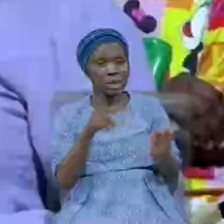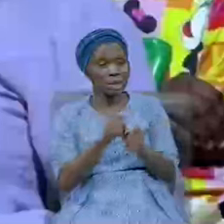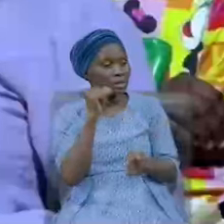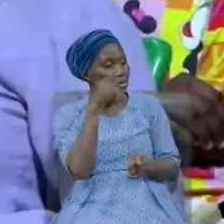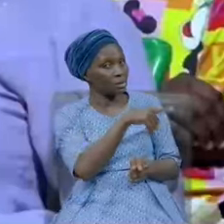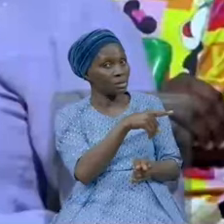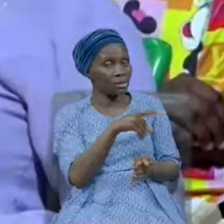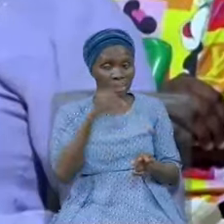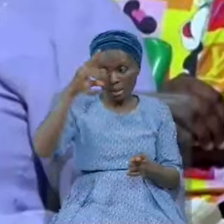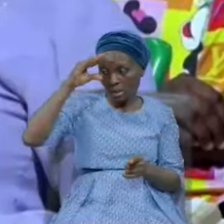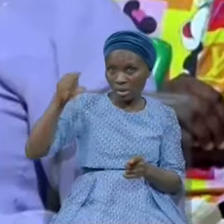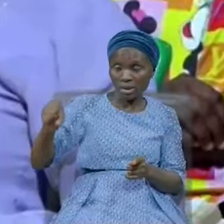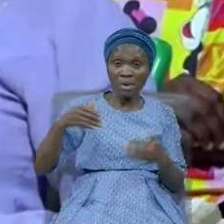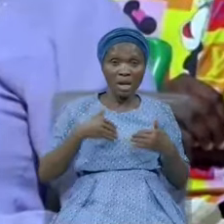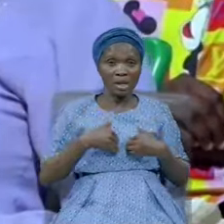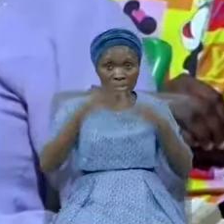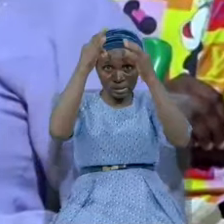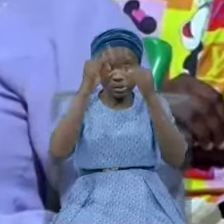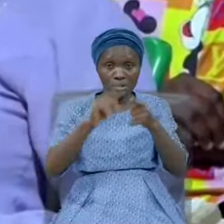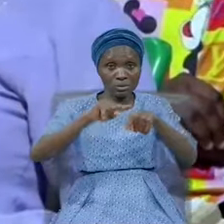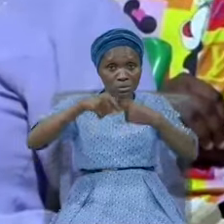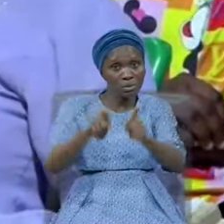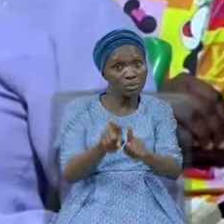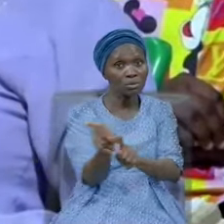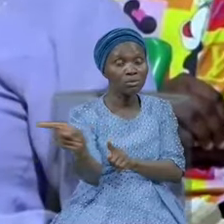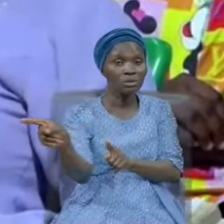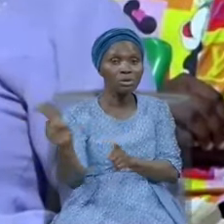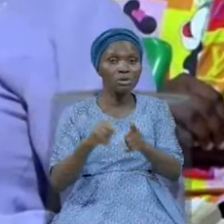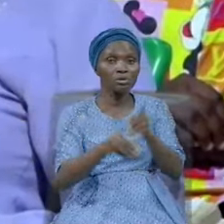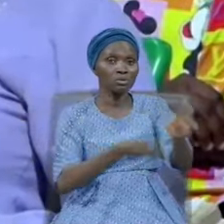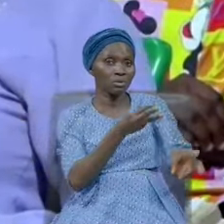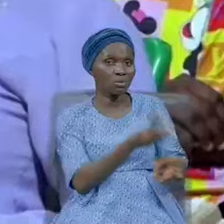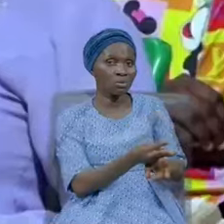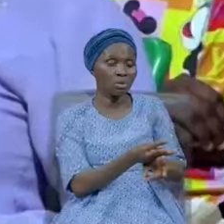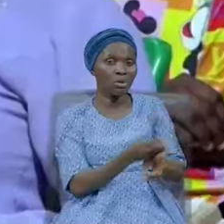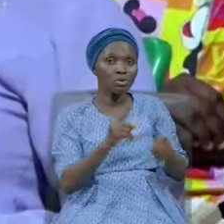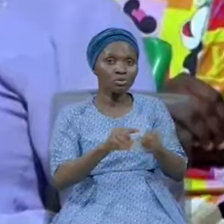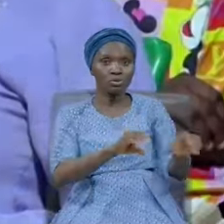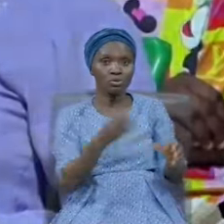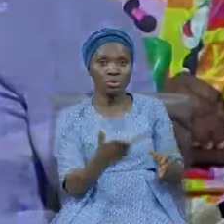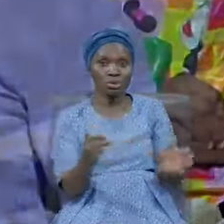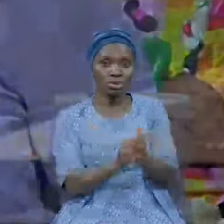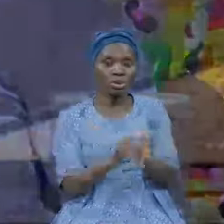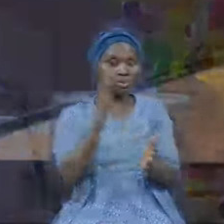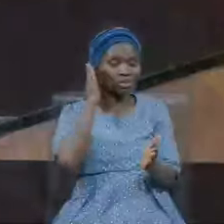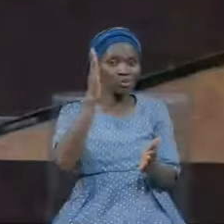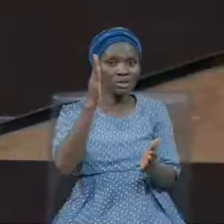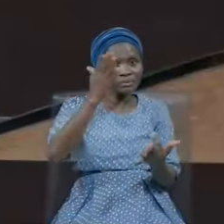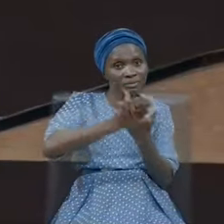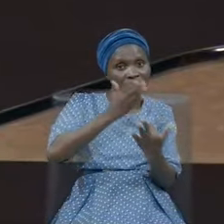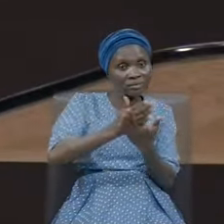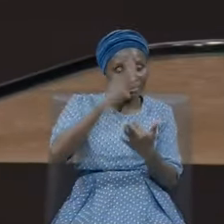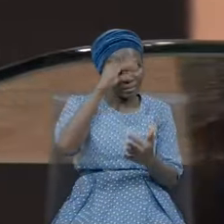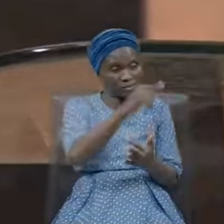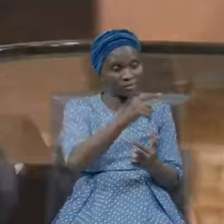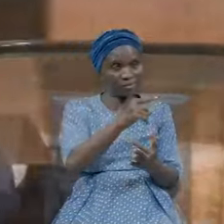à l'errance, enclin à la mondanité, elle est enclin aux choses qui vont l'empêcher d'aller